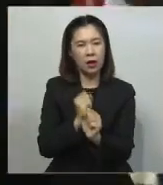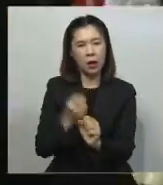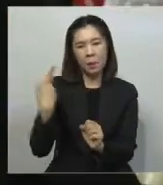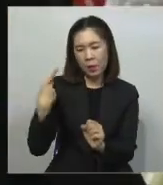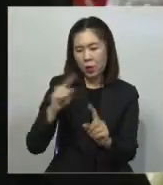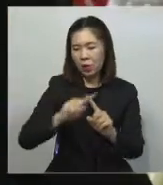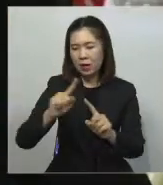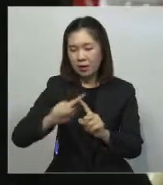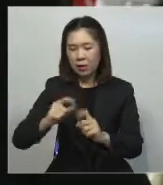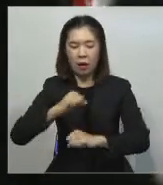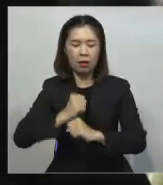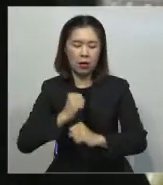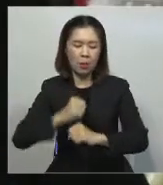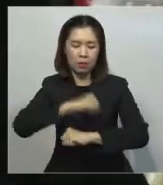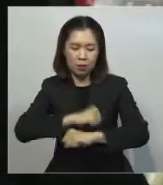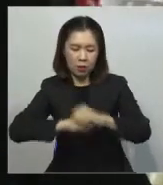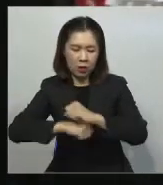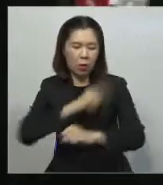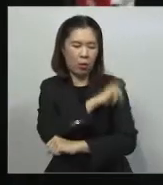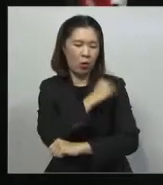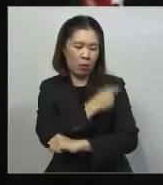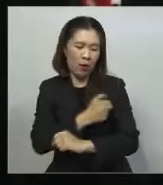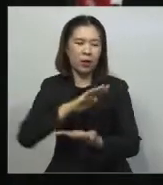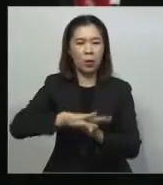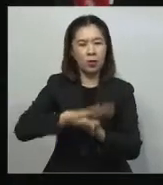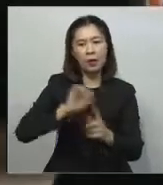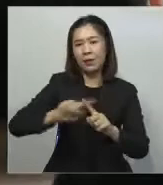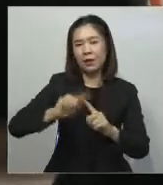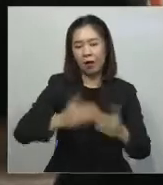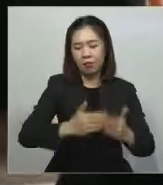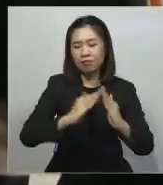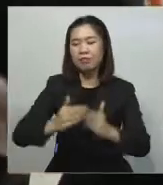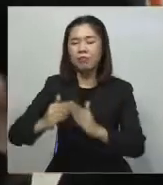เรียนโรงพยาบาลมากจึงอยากมาร่วมงานนี้เป็นครั้งสุดท้ายค่ะ